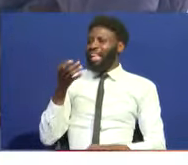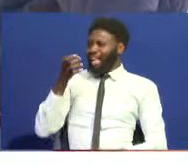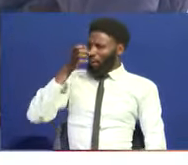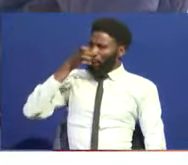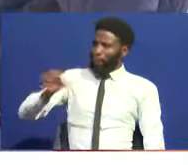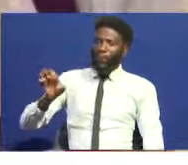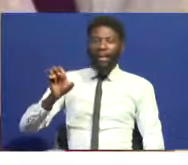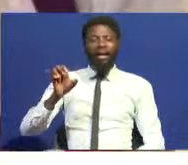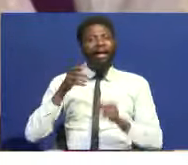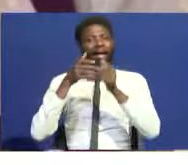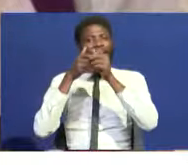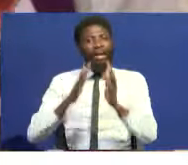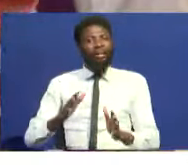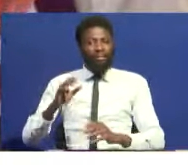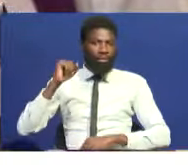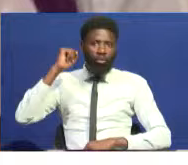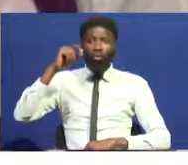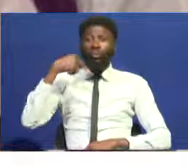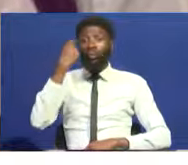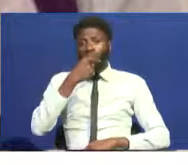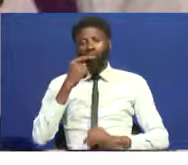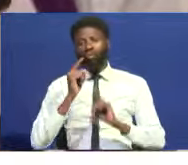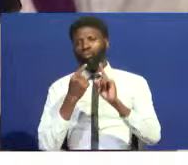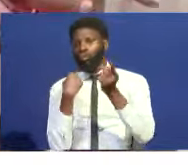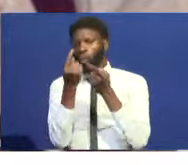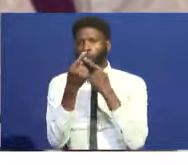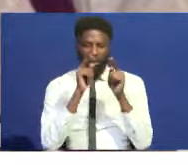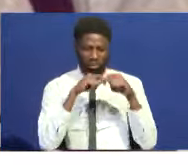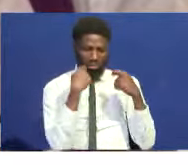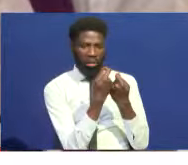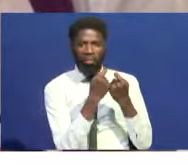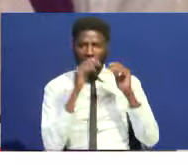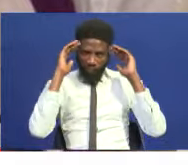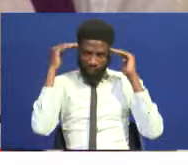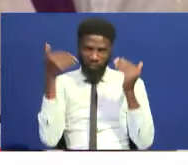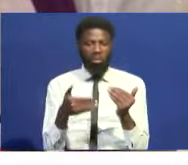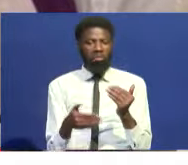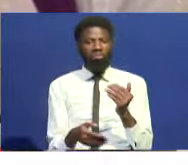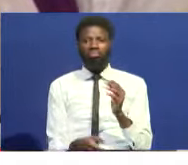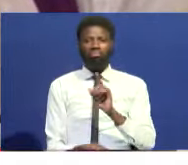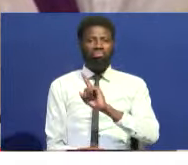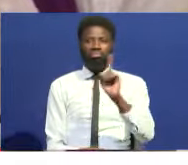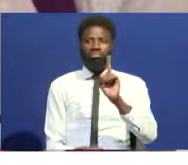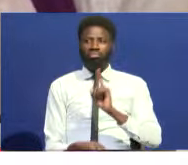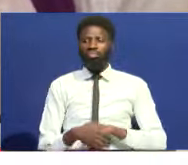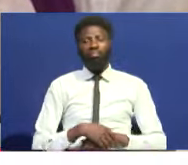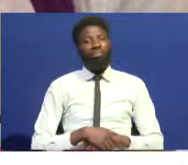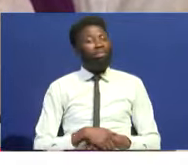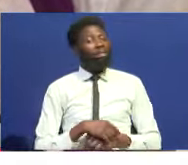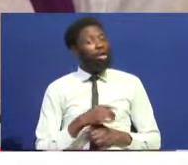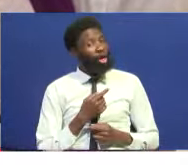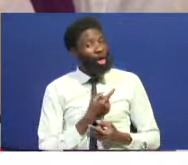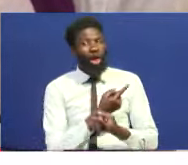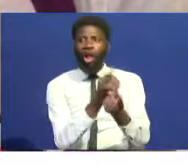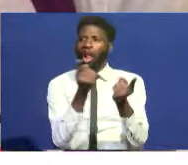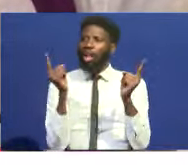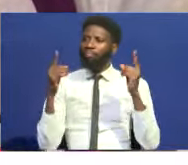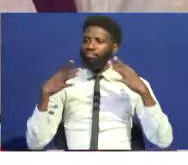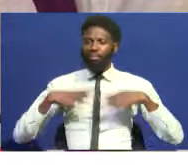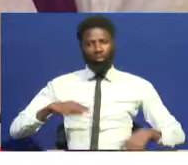tribal politics. Lakini kila mtu sasa amekuja kujua ukweli. Rais William Ruto ni kiongozi wa